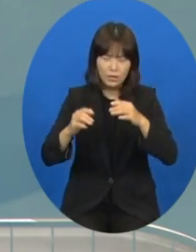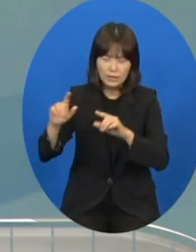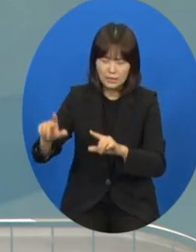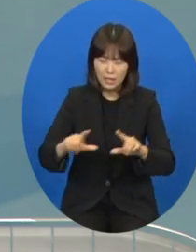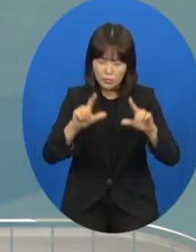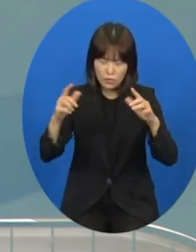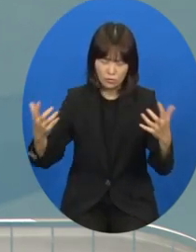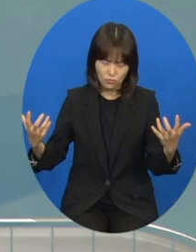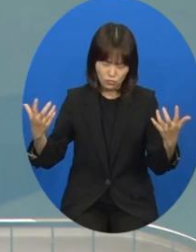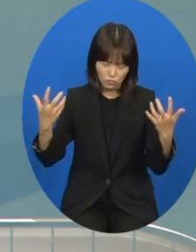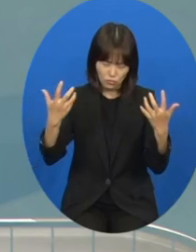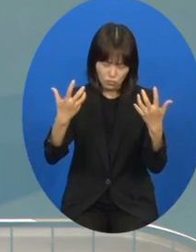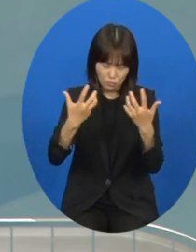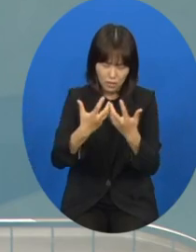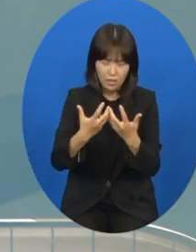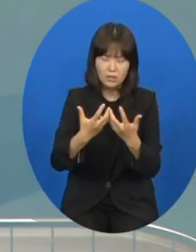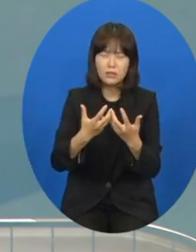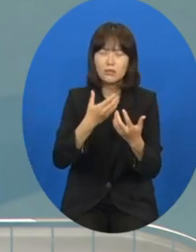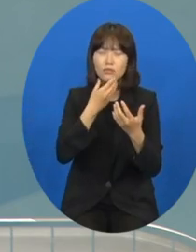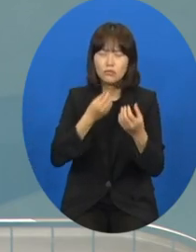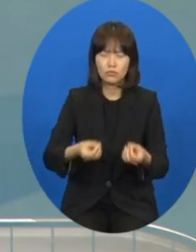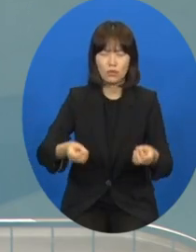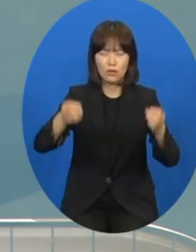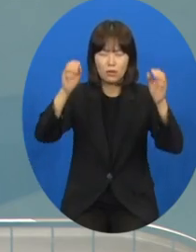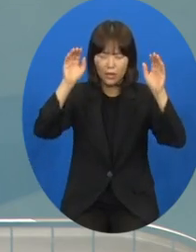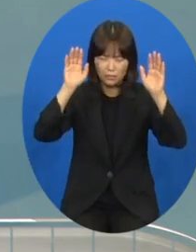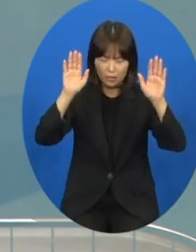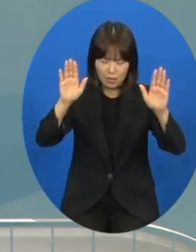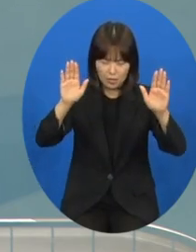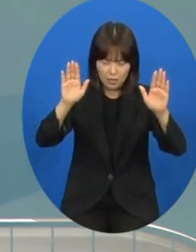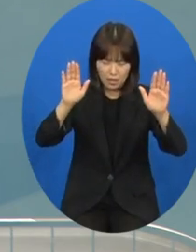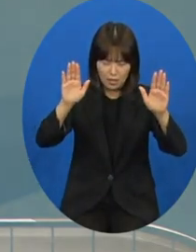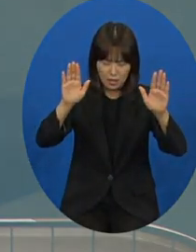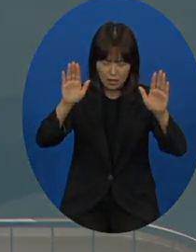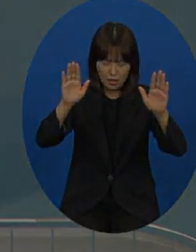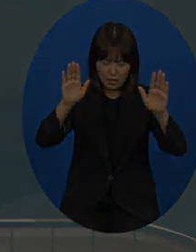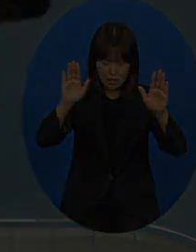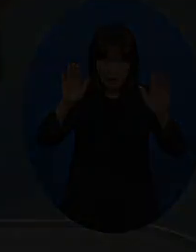삶 속에 충만하시기를 축원하옵나이다. 아멘.